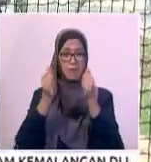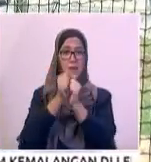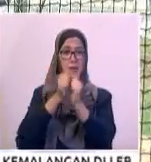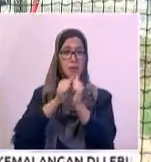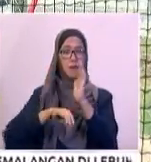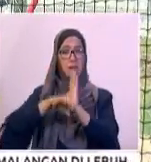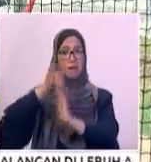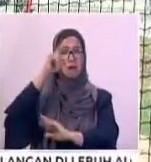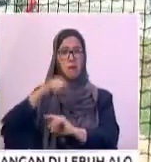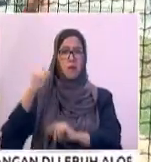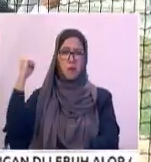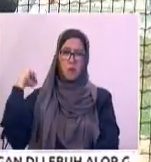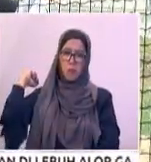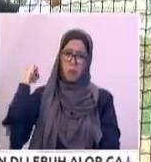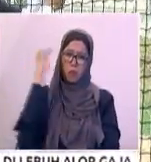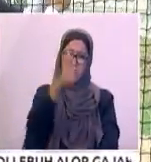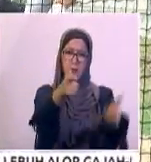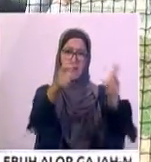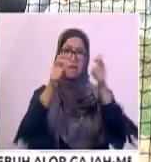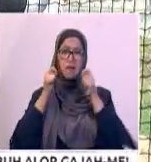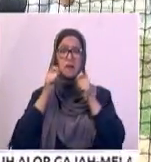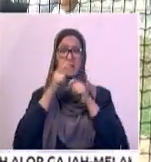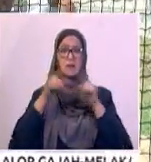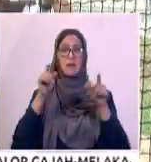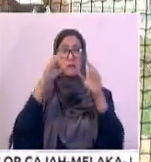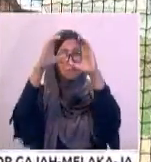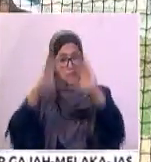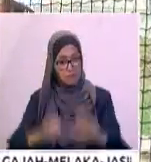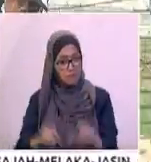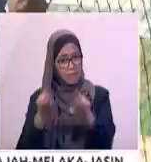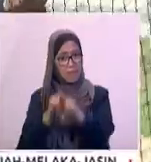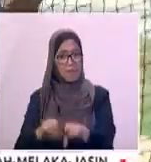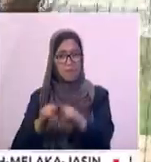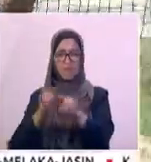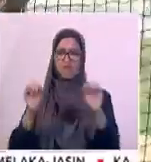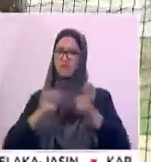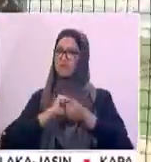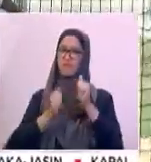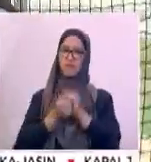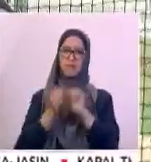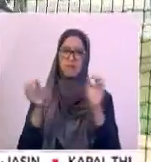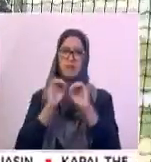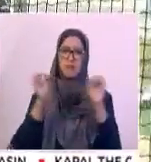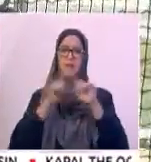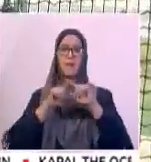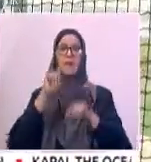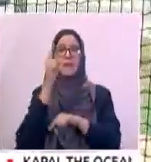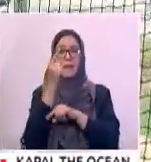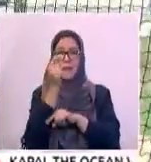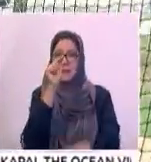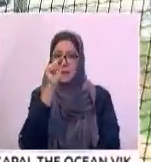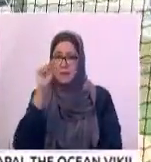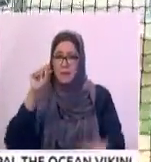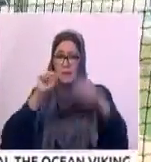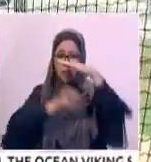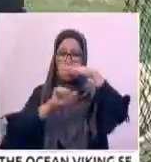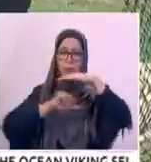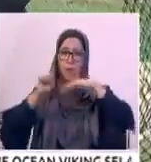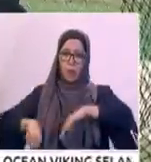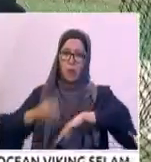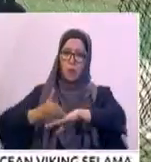laju, okay, dan mekanik yang hampir sama, tak banyak masalah kecuali ada sedikit-sedikit asas yang kita perlu perkuatkan mereka